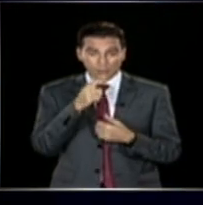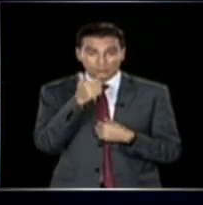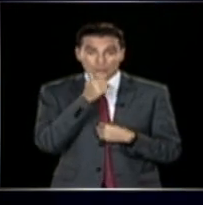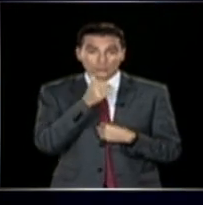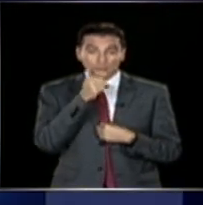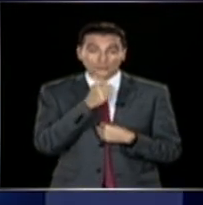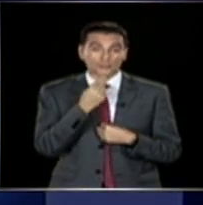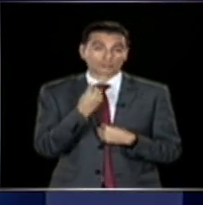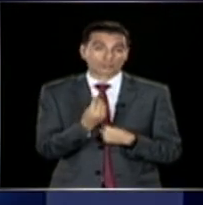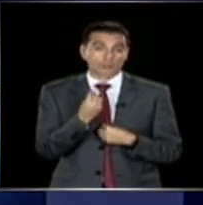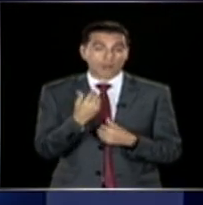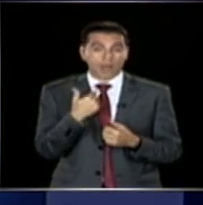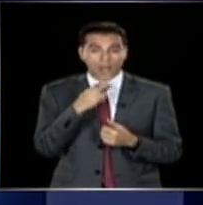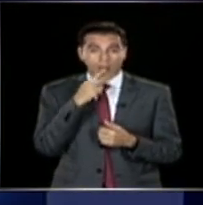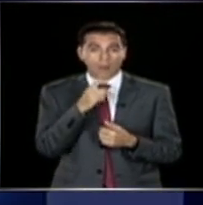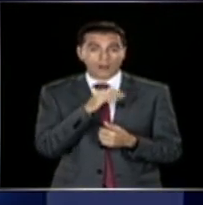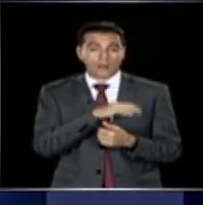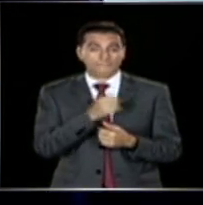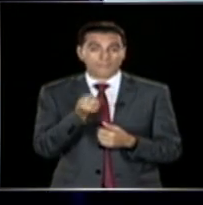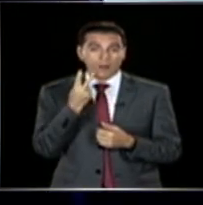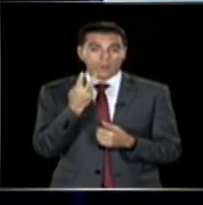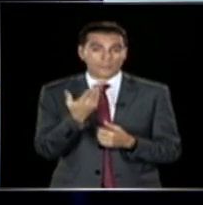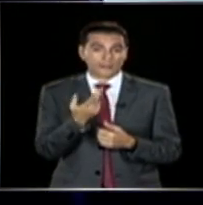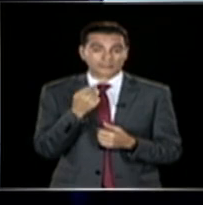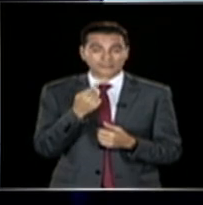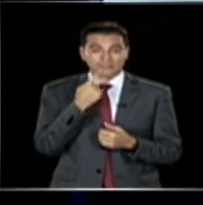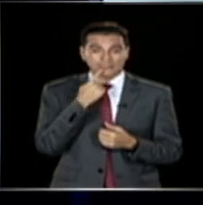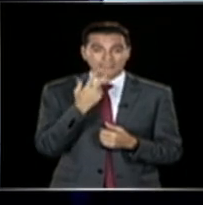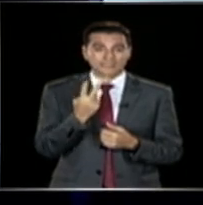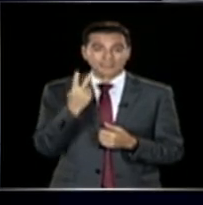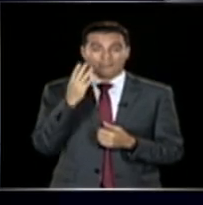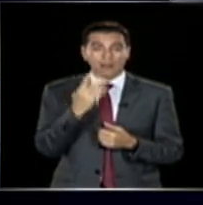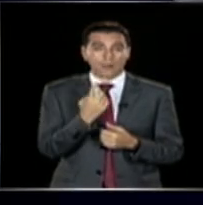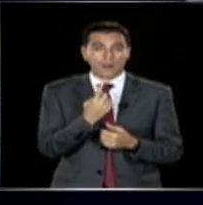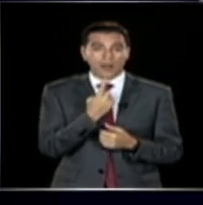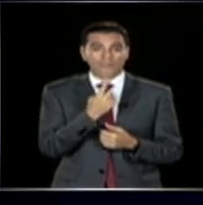أصبر أقول لك معلومة. ده كان 7